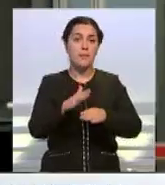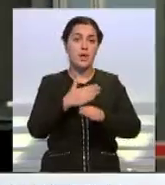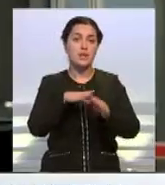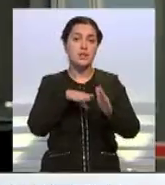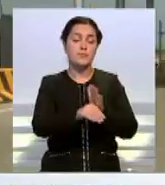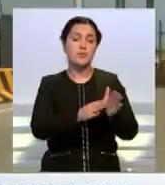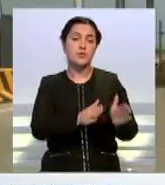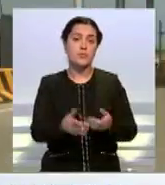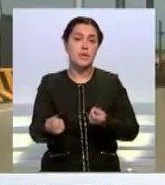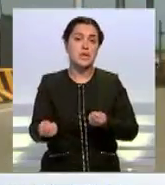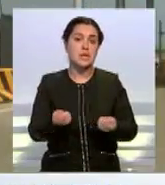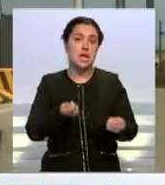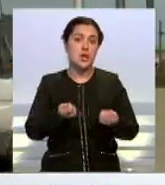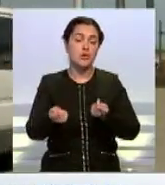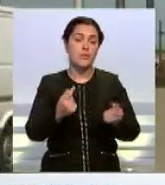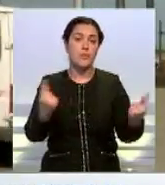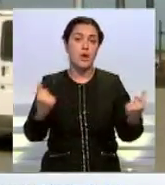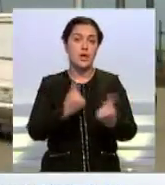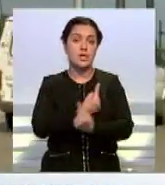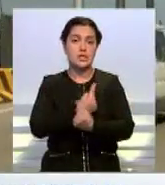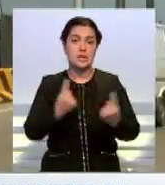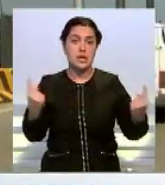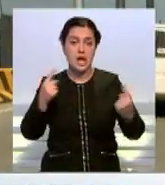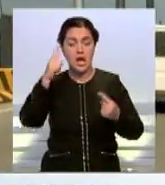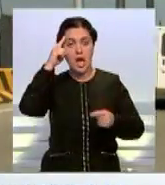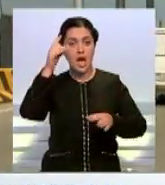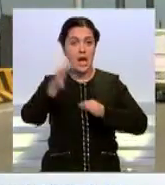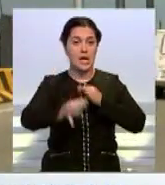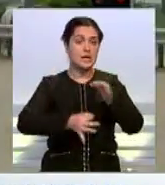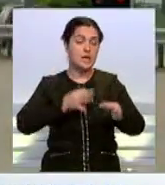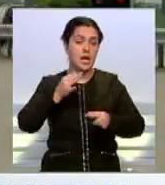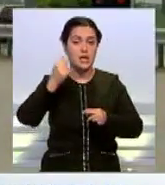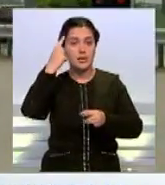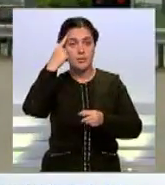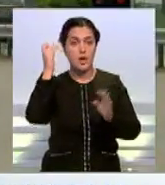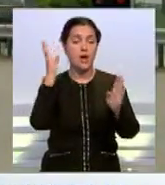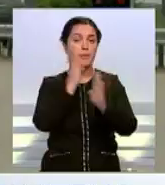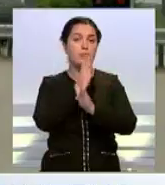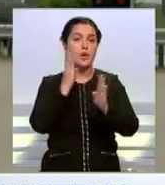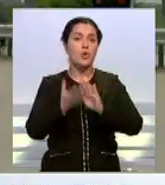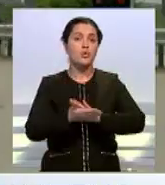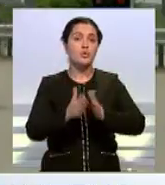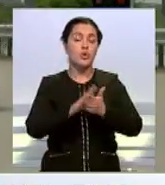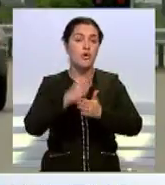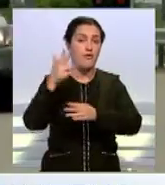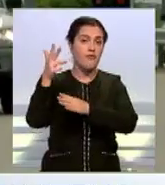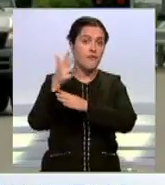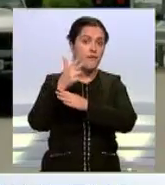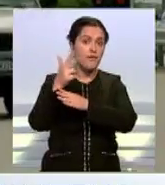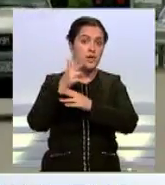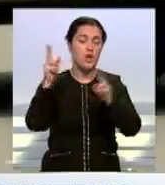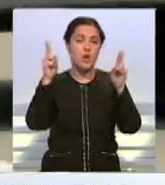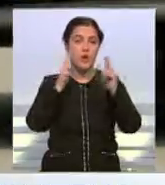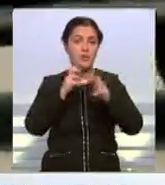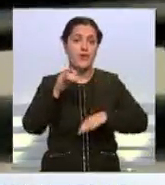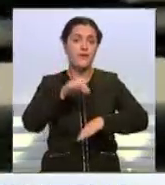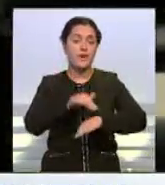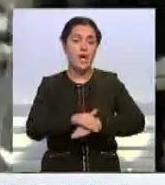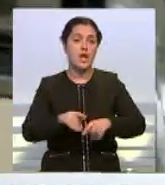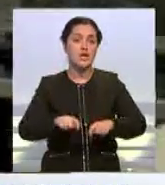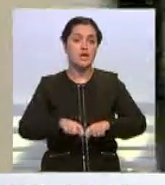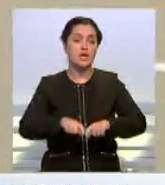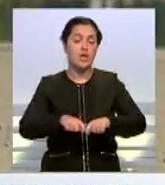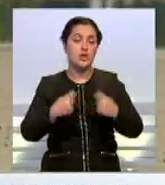поэтапно внедрять систему управления дорожным движением, анализа и прогнозирования климатических условий, видеомониторинга и